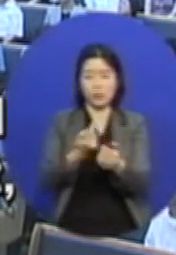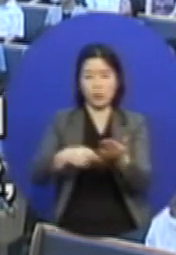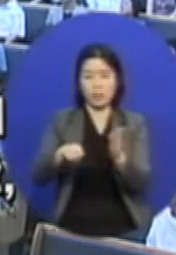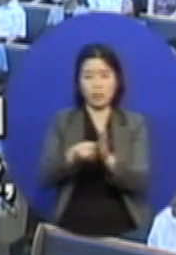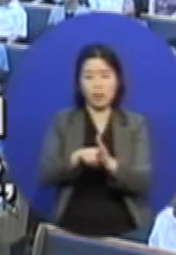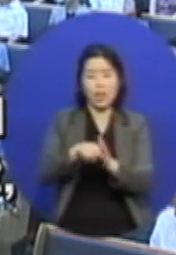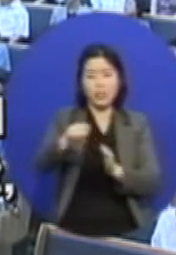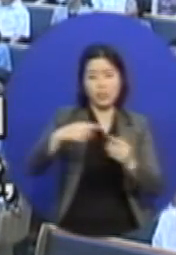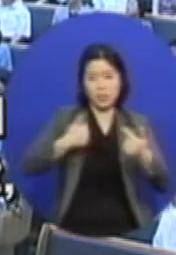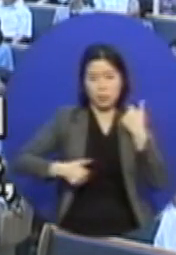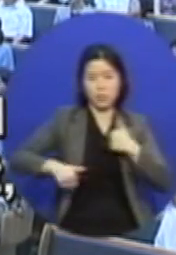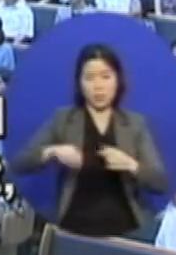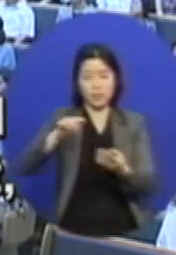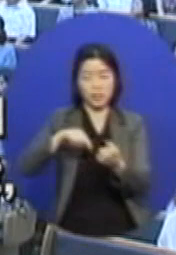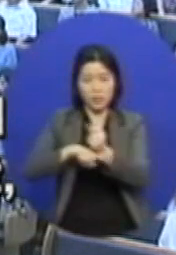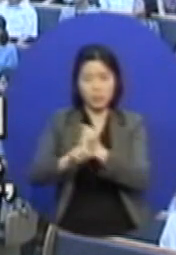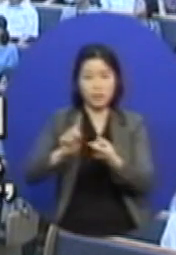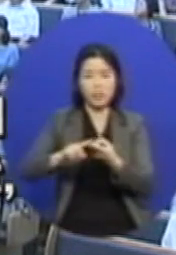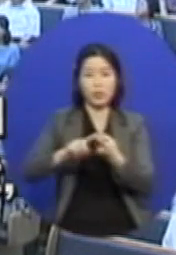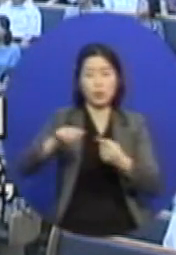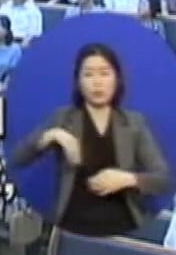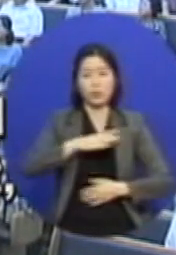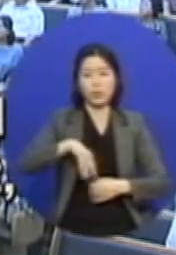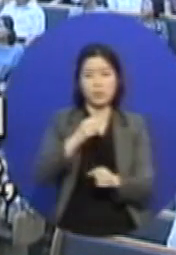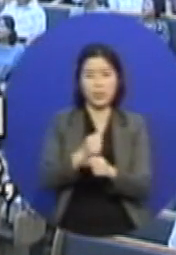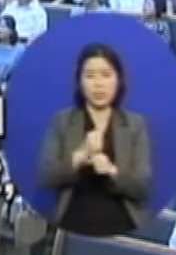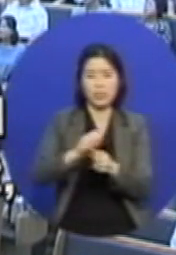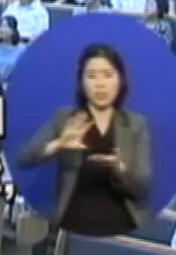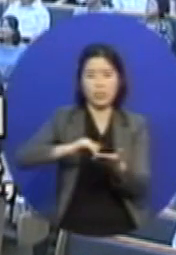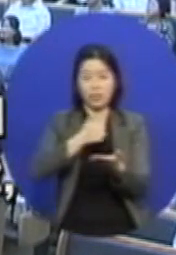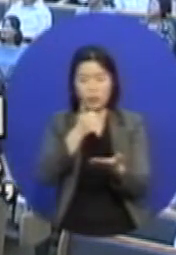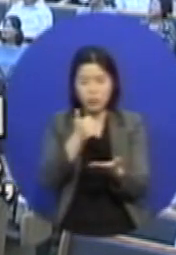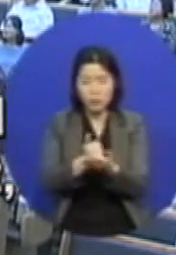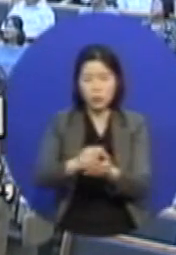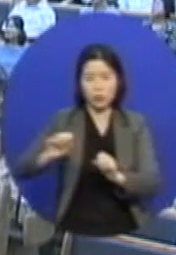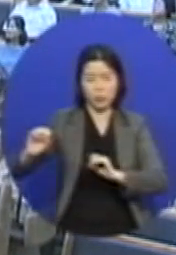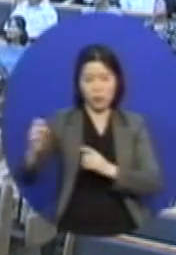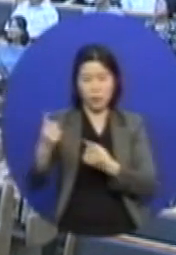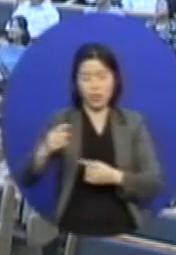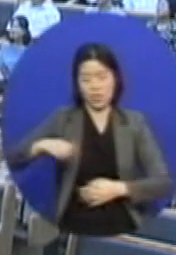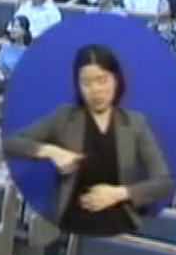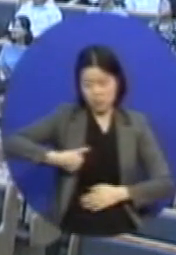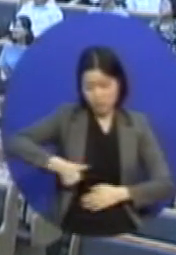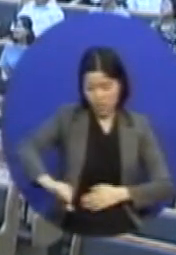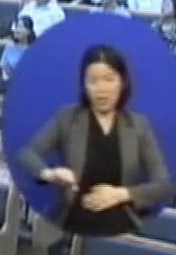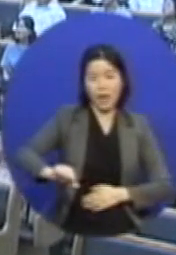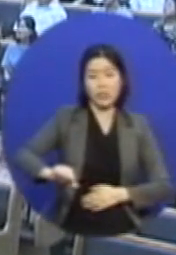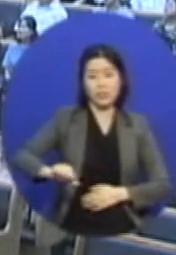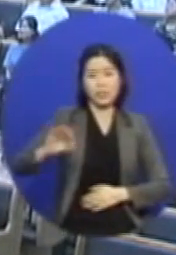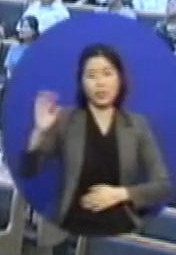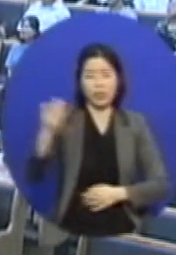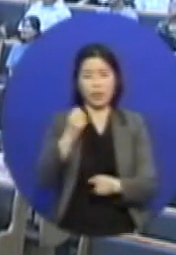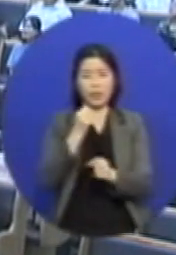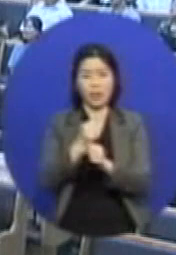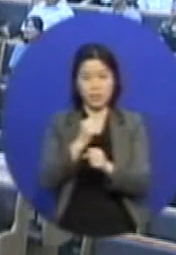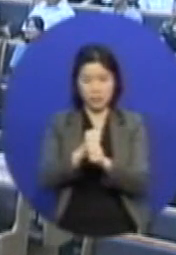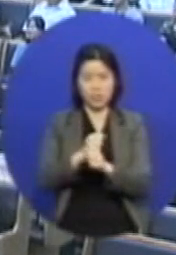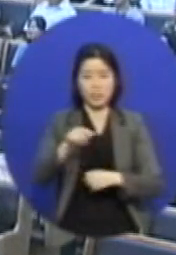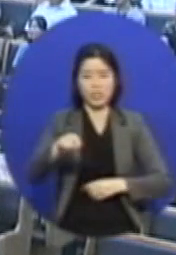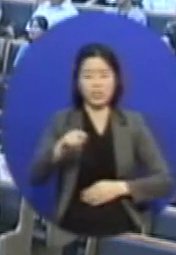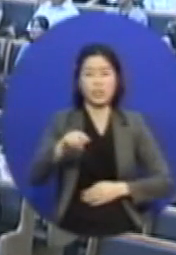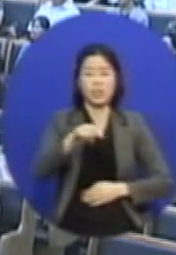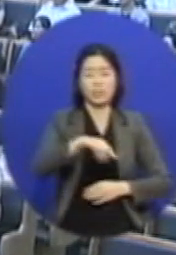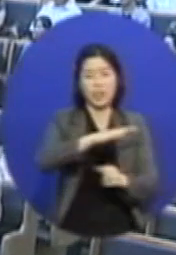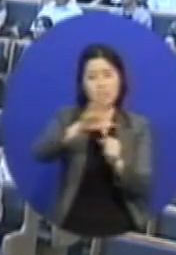우리를 예정 하사 예수 그리스도로 말미암아 자기의 아들들이 되게 하셨으니 이는 그가 사랑하시는